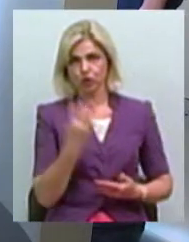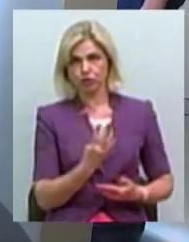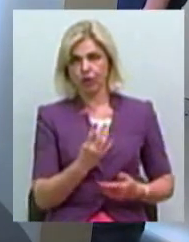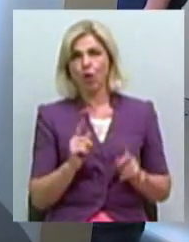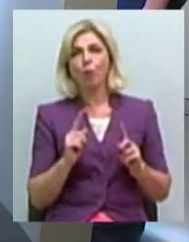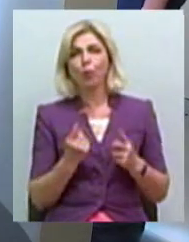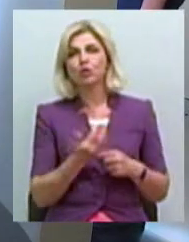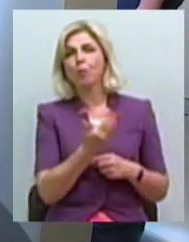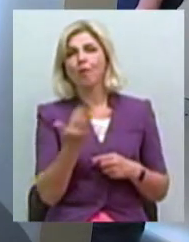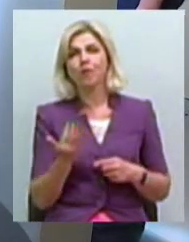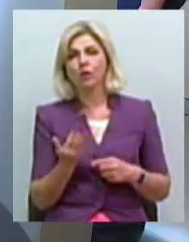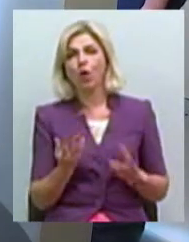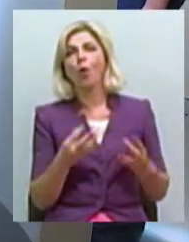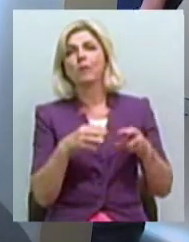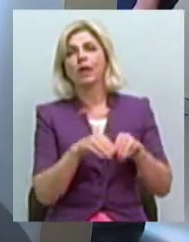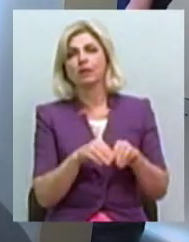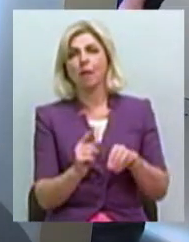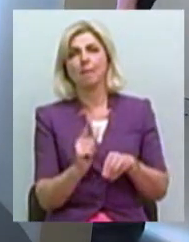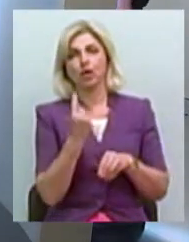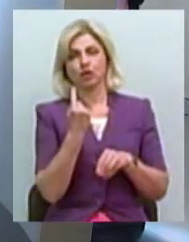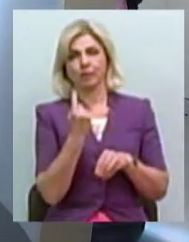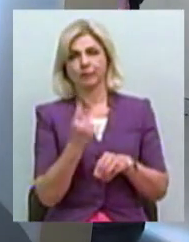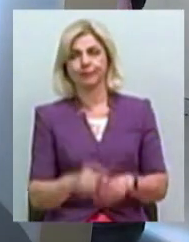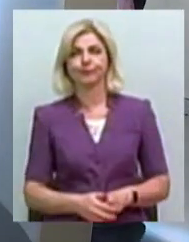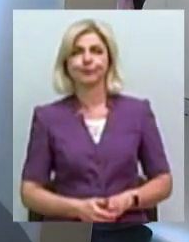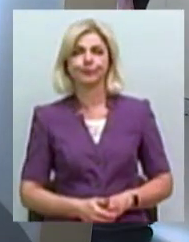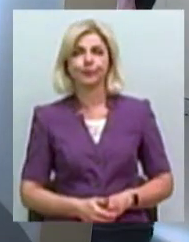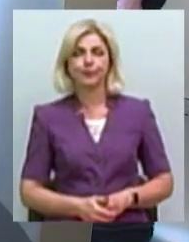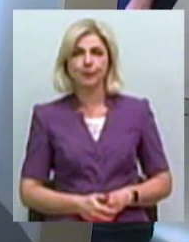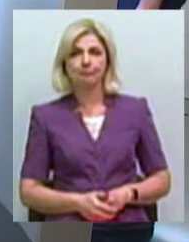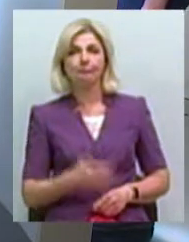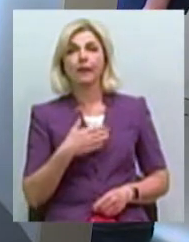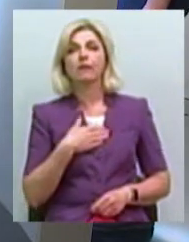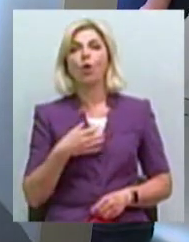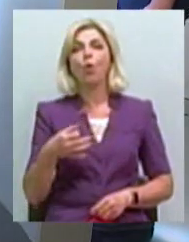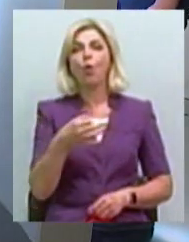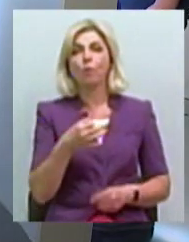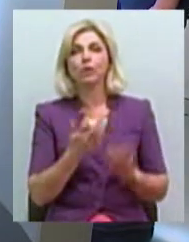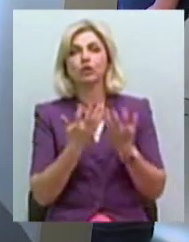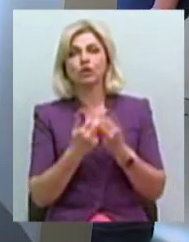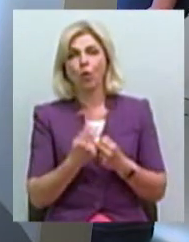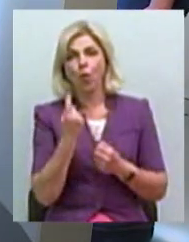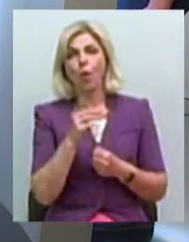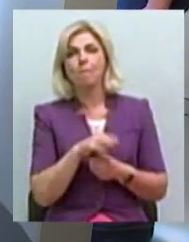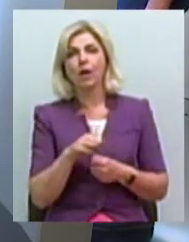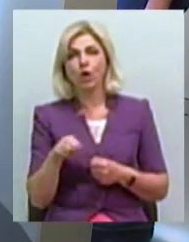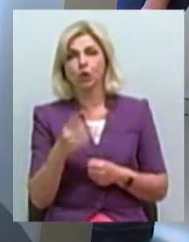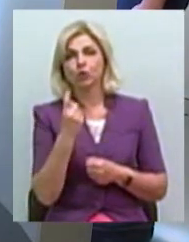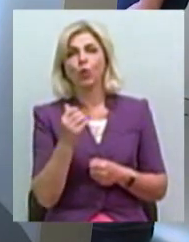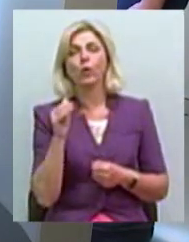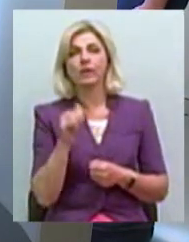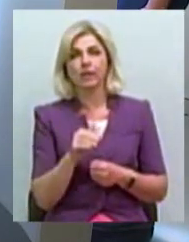саме вони об'єдналися першими? Ну, наша область налічує 1 мільйон приблизно 100 тисяч